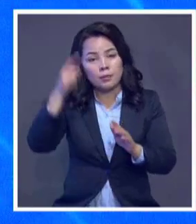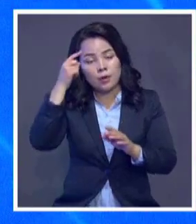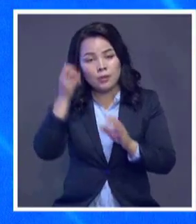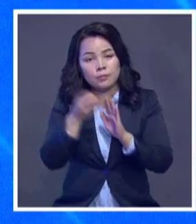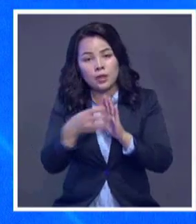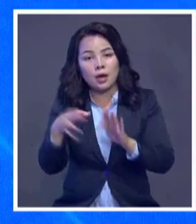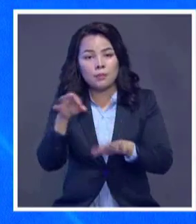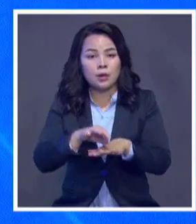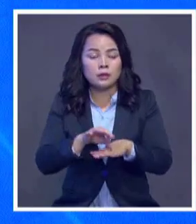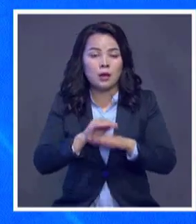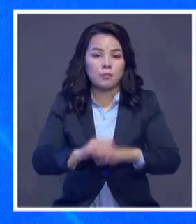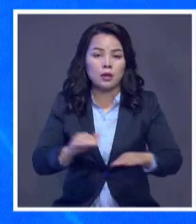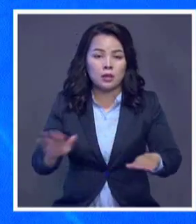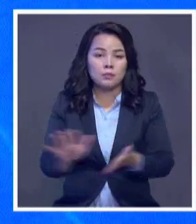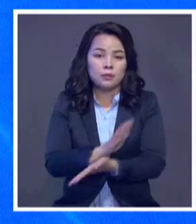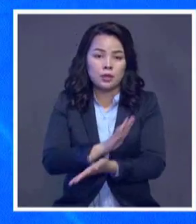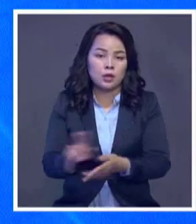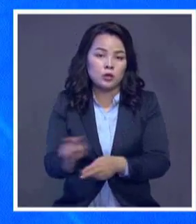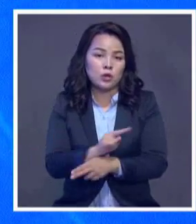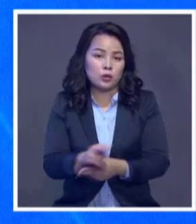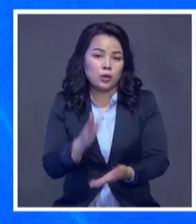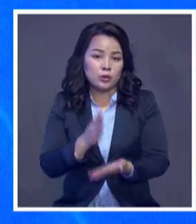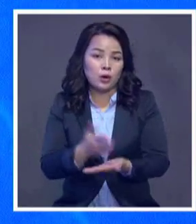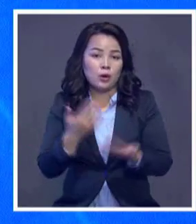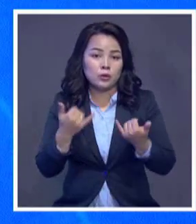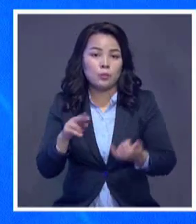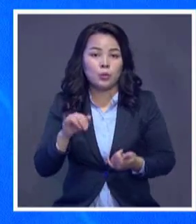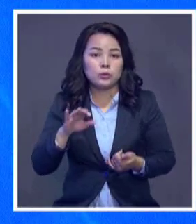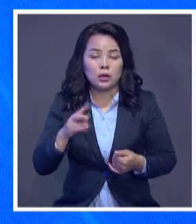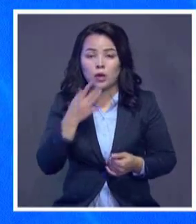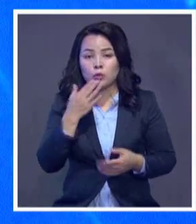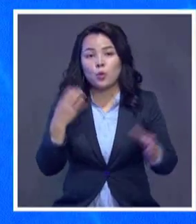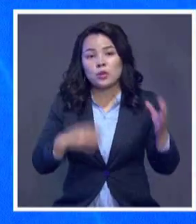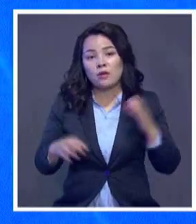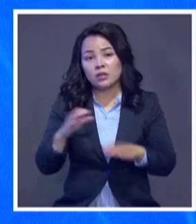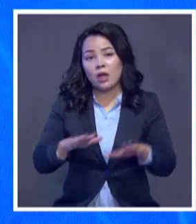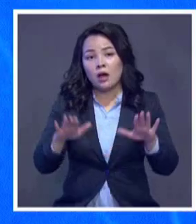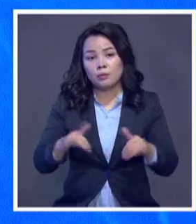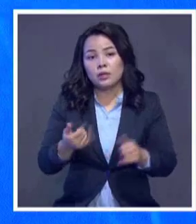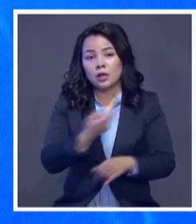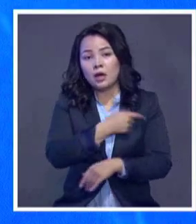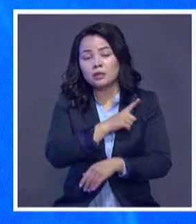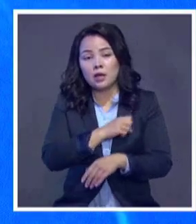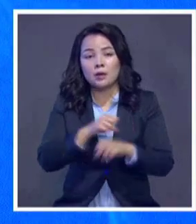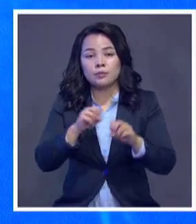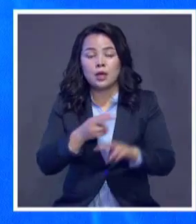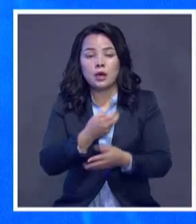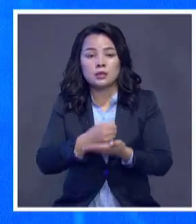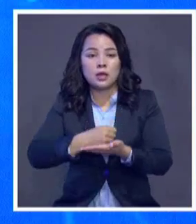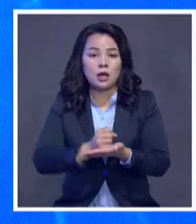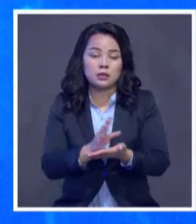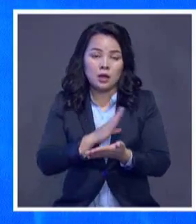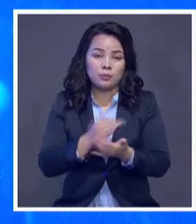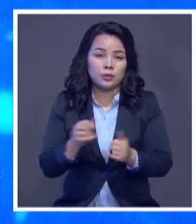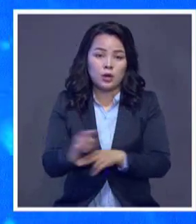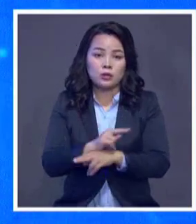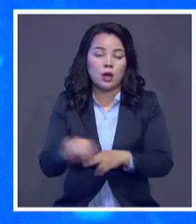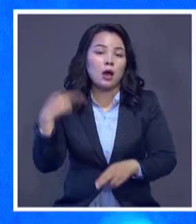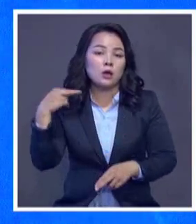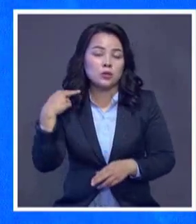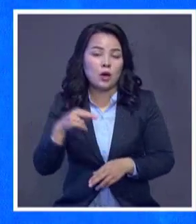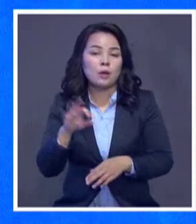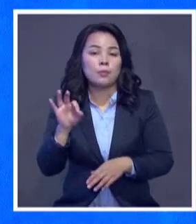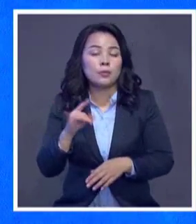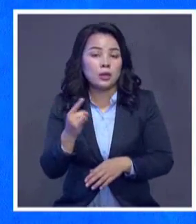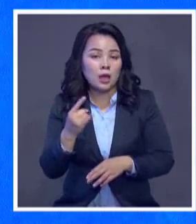поликистозына шалдыққан балаларды тегін емдеуде. Қазір Пусан ұлттық университеті ауруханасында осындай диагнозбен ақтөбелік бүлдіршін ем қабылдап жатыр.